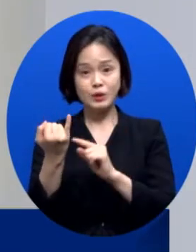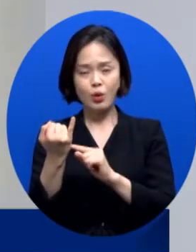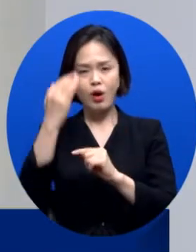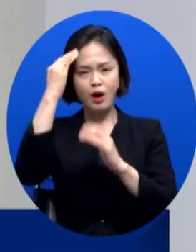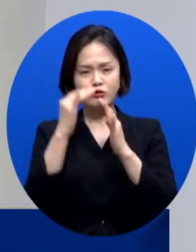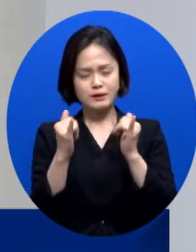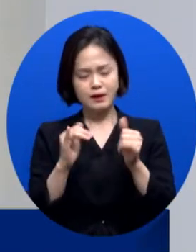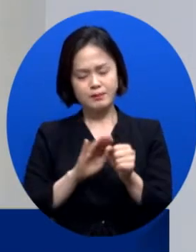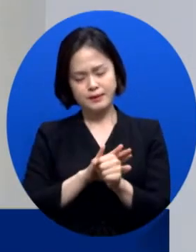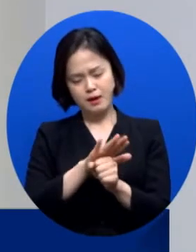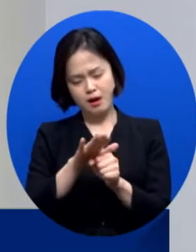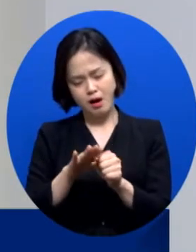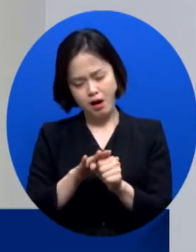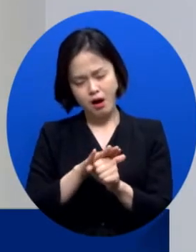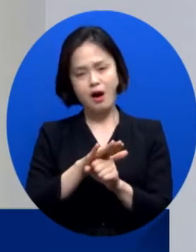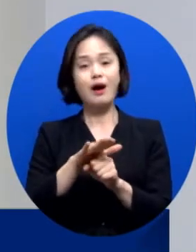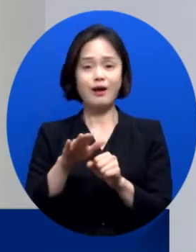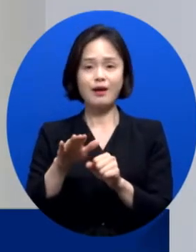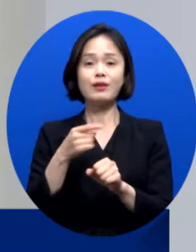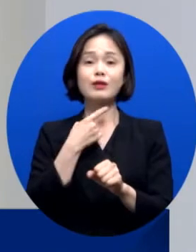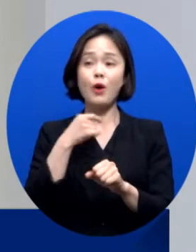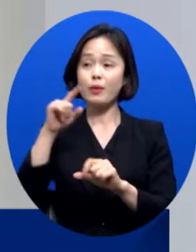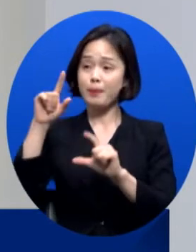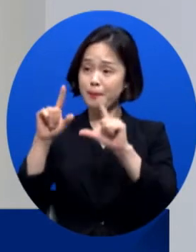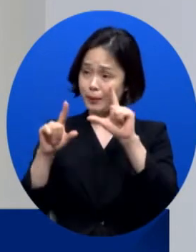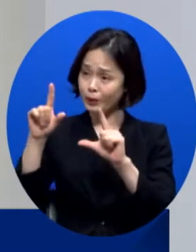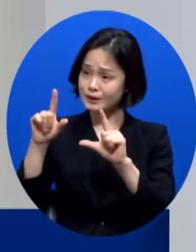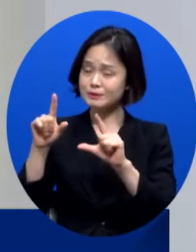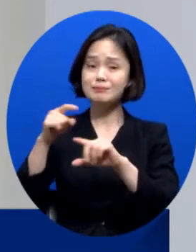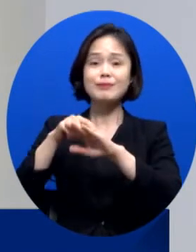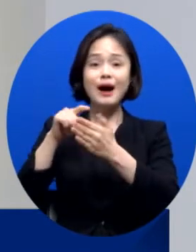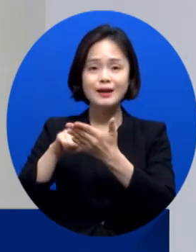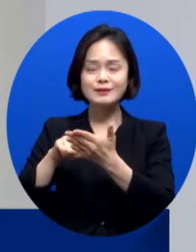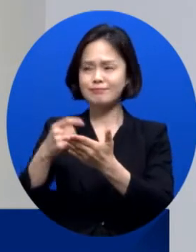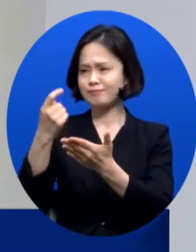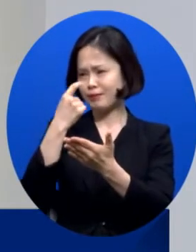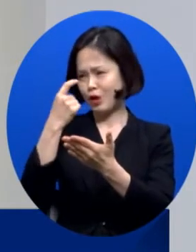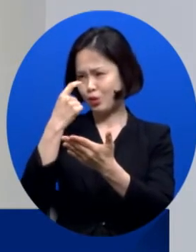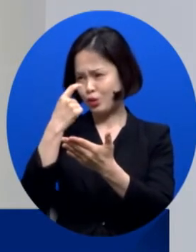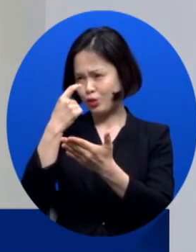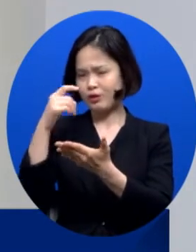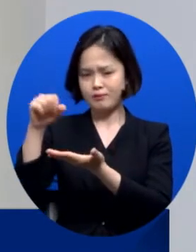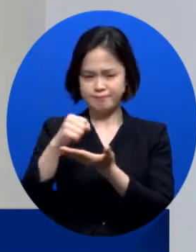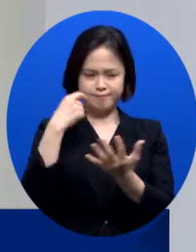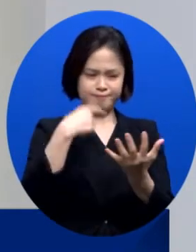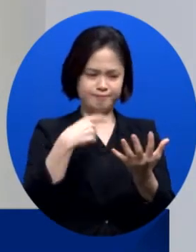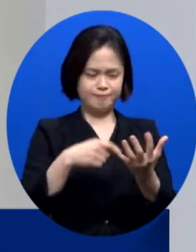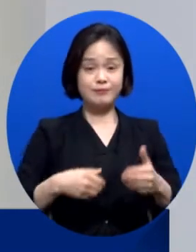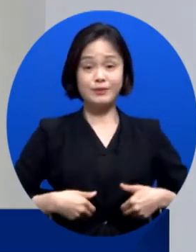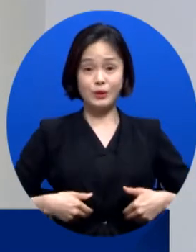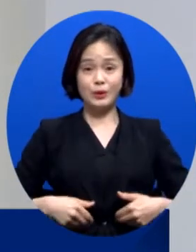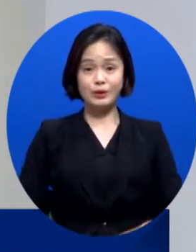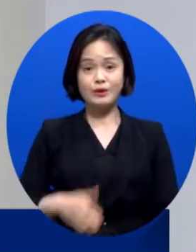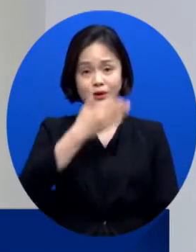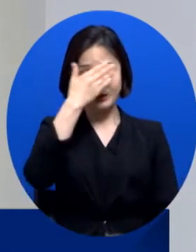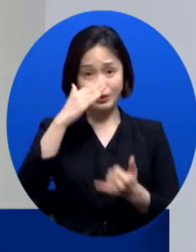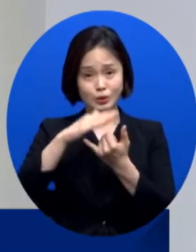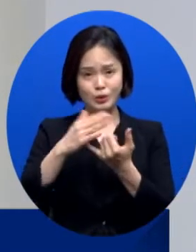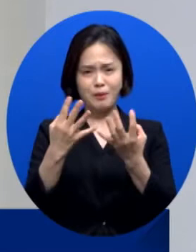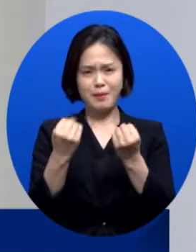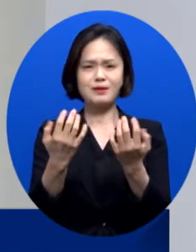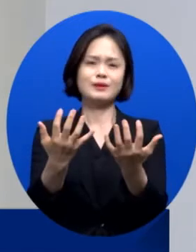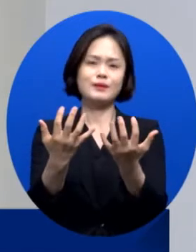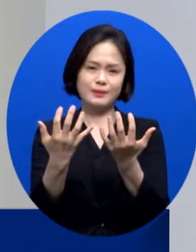마음, 그것들을 우리가 배우고 가르치는 일이 중요하다고 생각합니다. 특별히 젊은 세대가 이곳에 와서